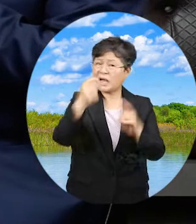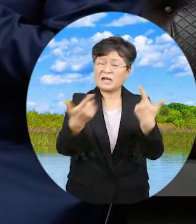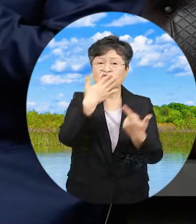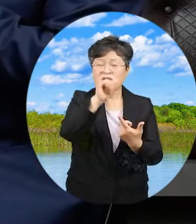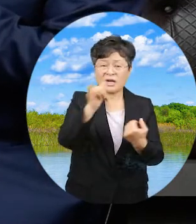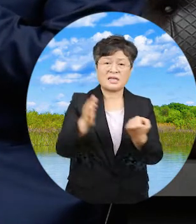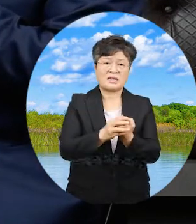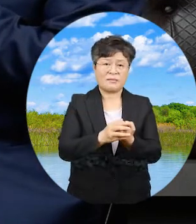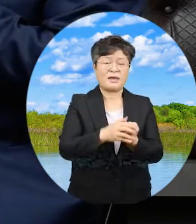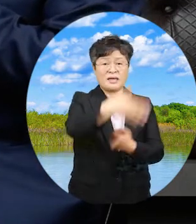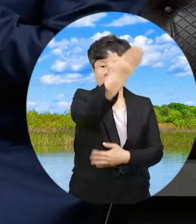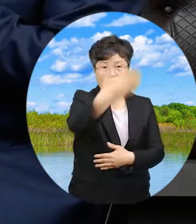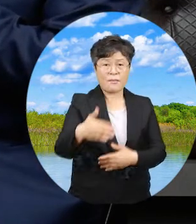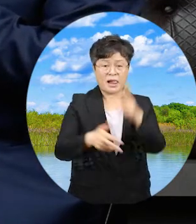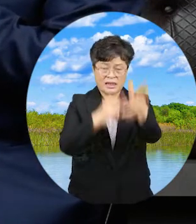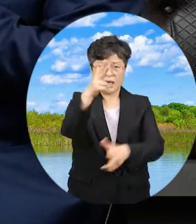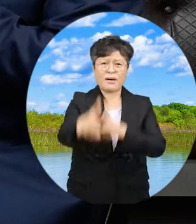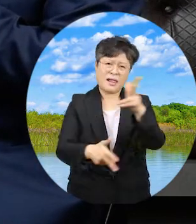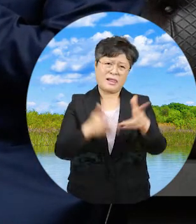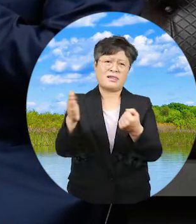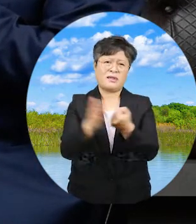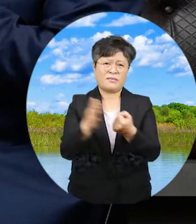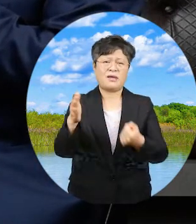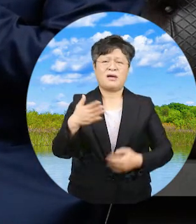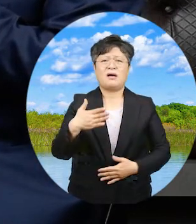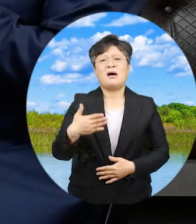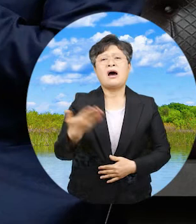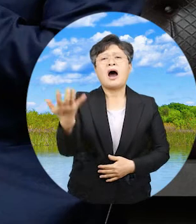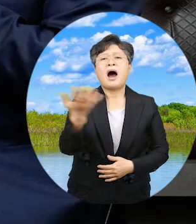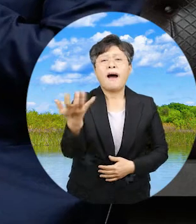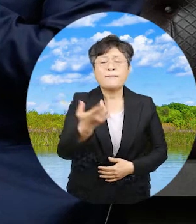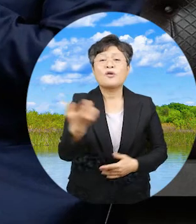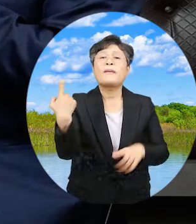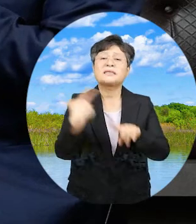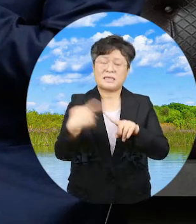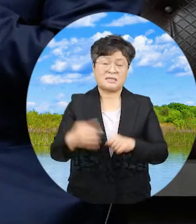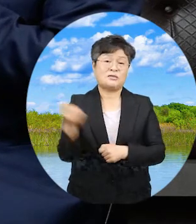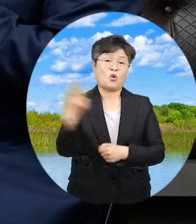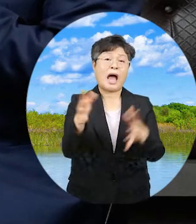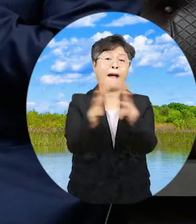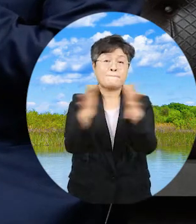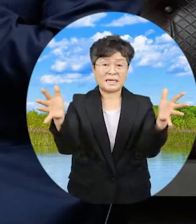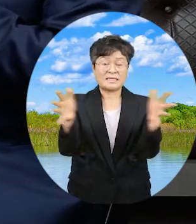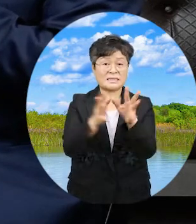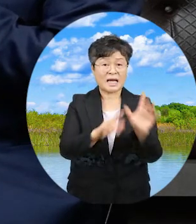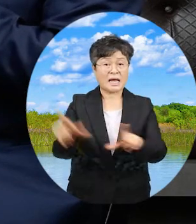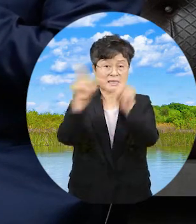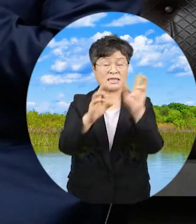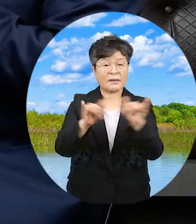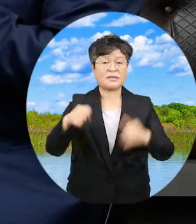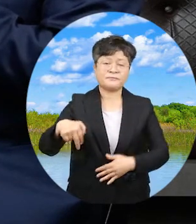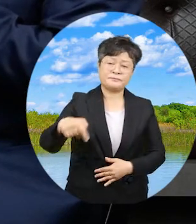우리 예전에는 이제 예를 들면 이제 그 호수 같은 경우에는 이제 말조개 같은 게 큰 게 말조개가 네. 많았고요.